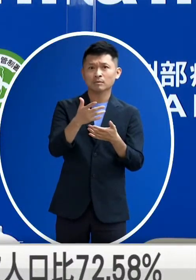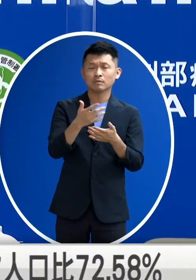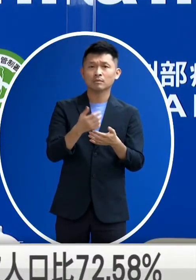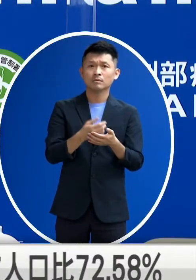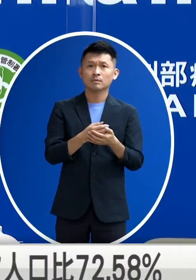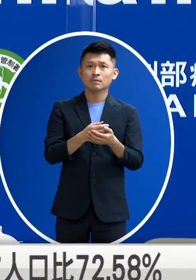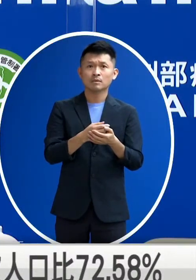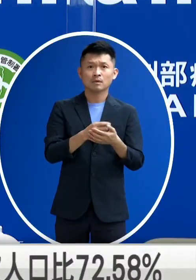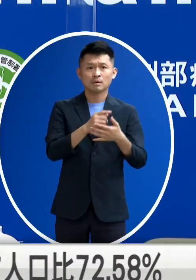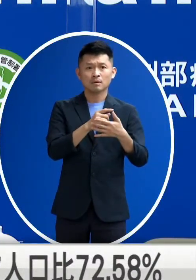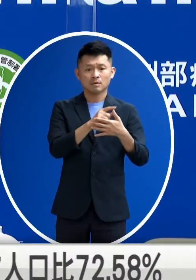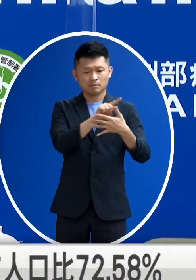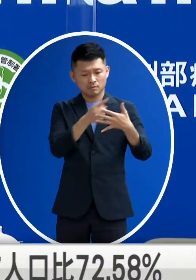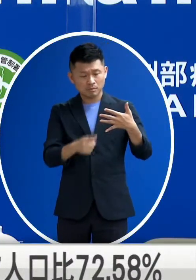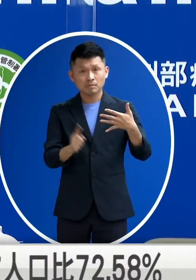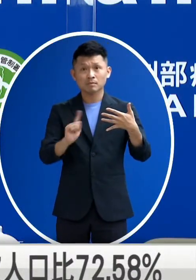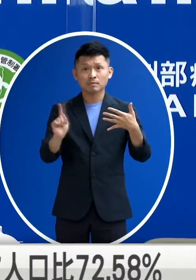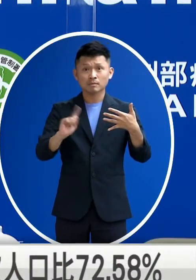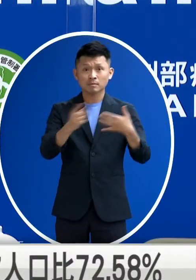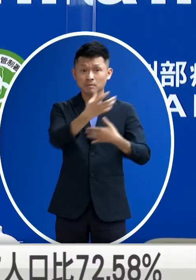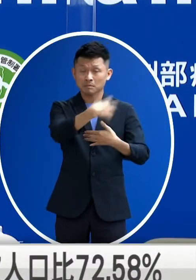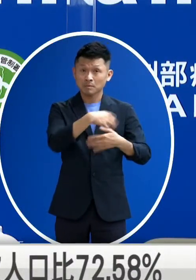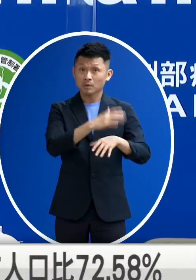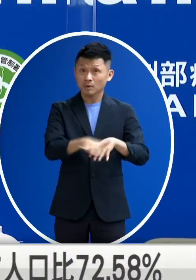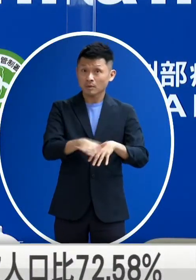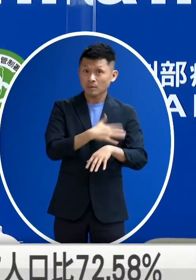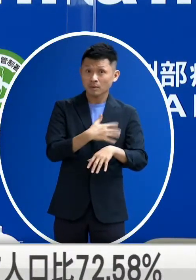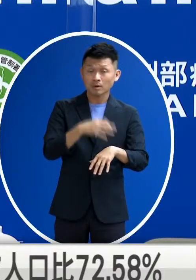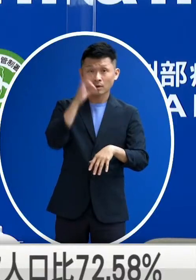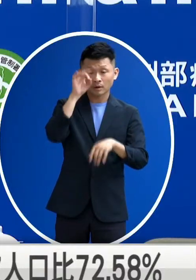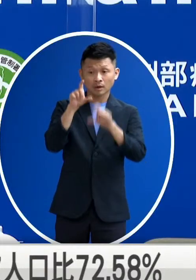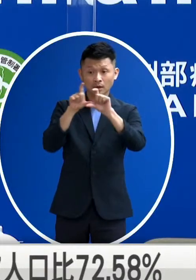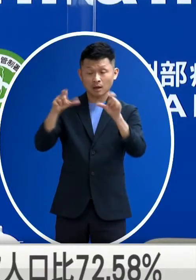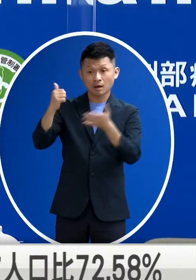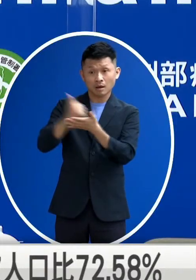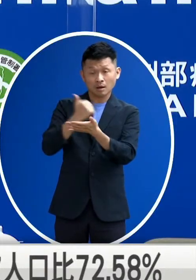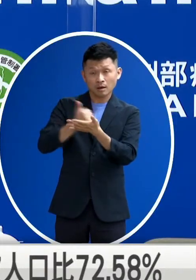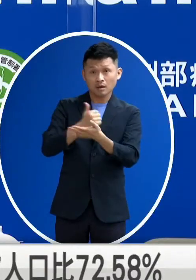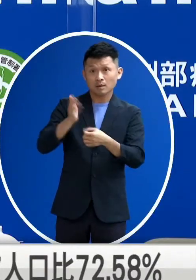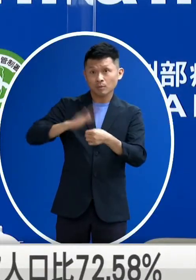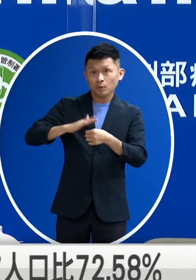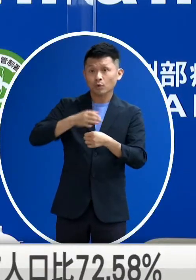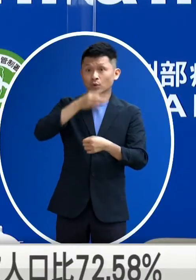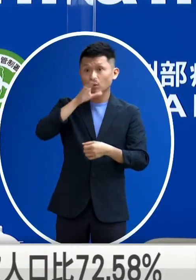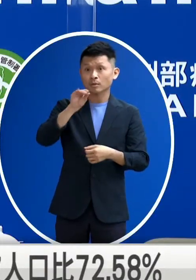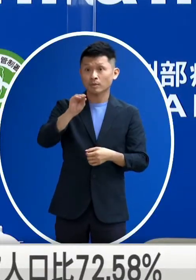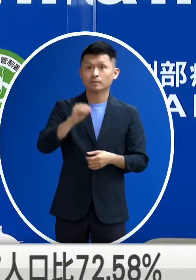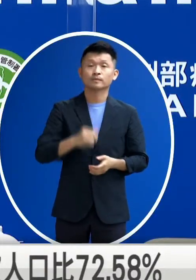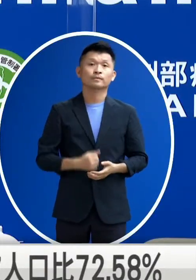个其他级别？那当然会再看后续疫苗的供应来而定。好，请。